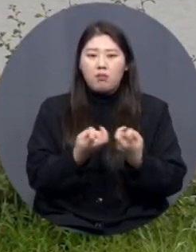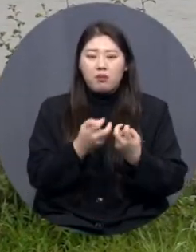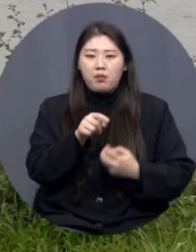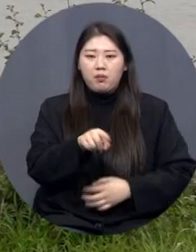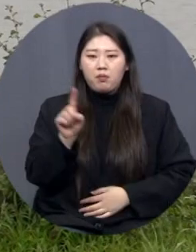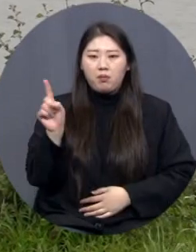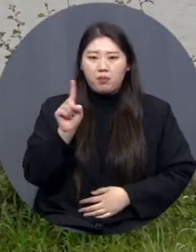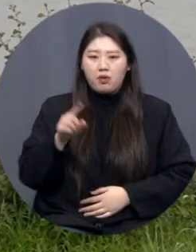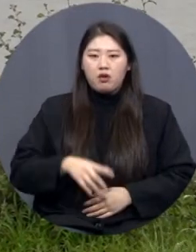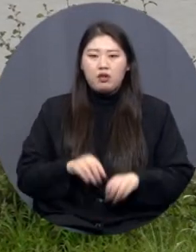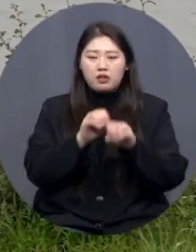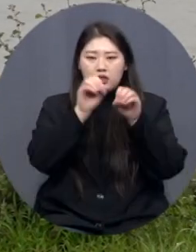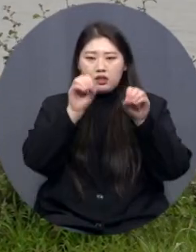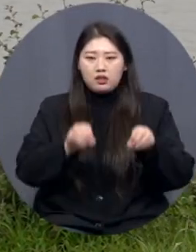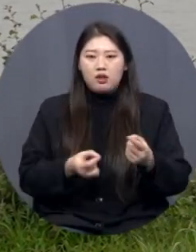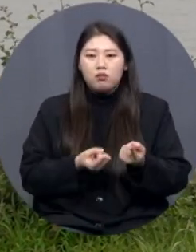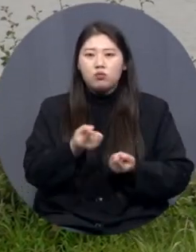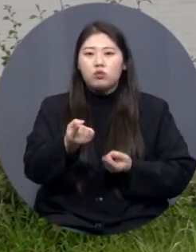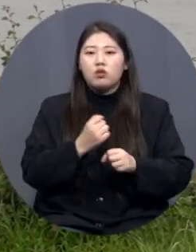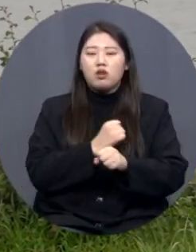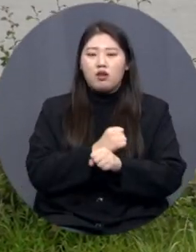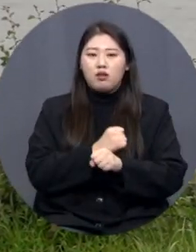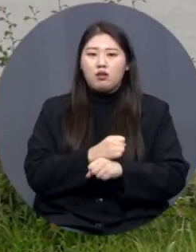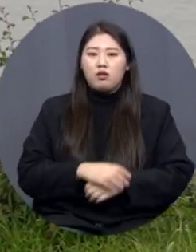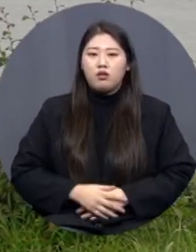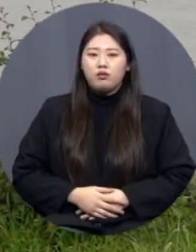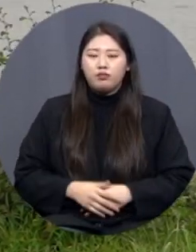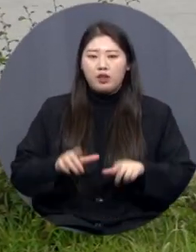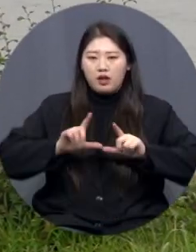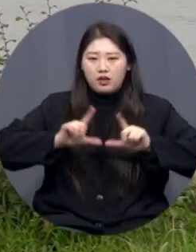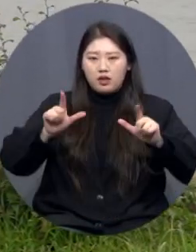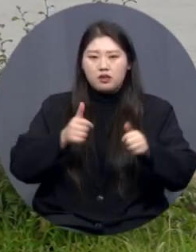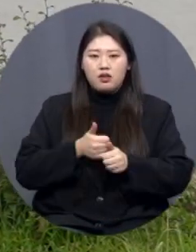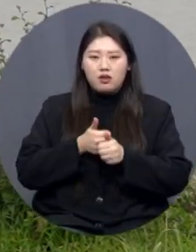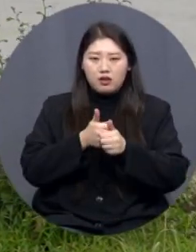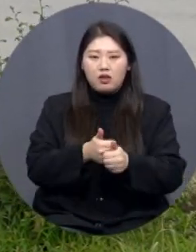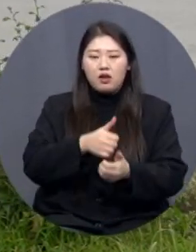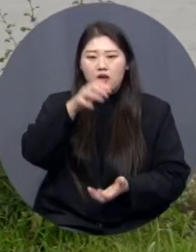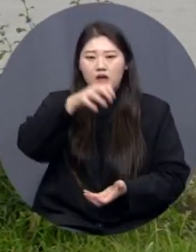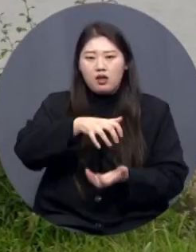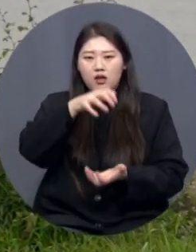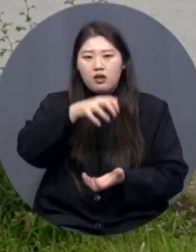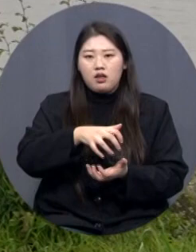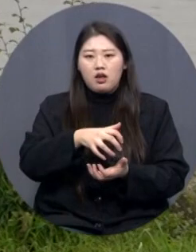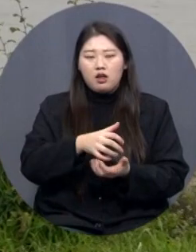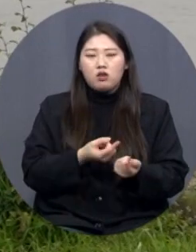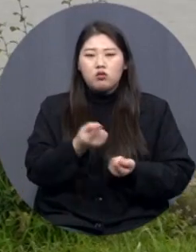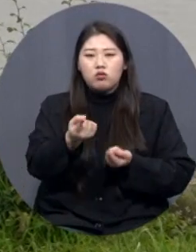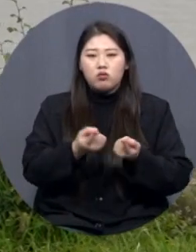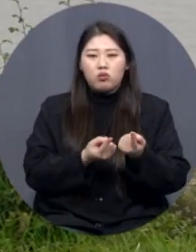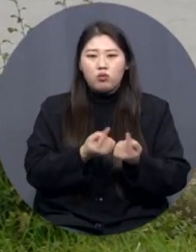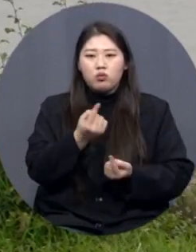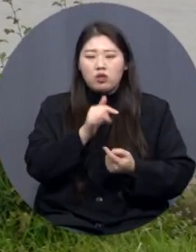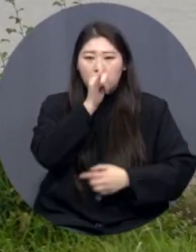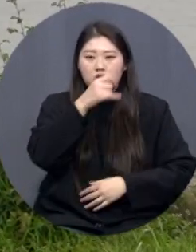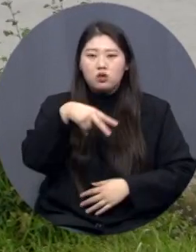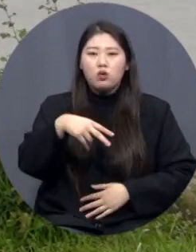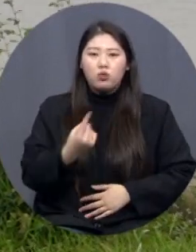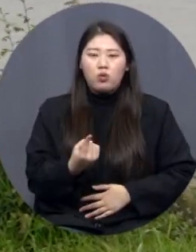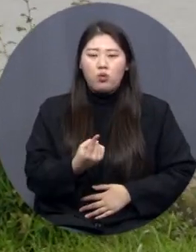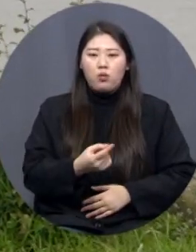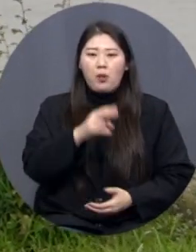전력 시스템의 유연성을 대폭 강화한 것입니다. 날씨에 따라 발전량이 들쭉날쭉 요동쳐도 전력을 공급하는